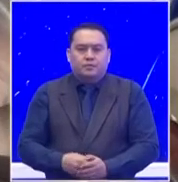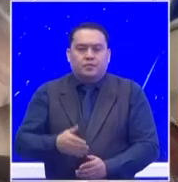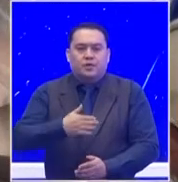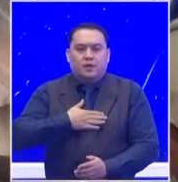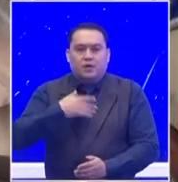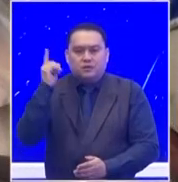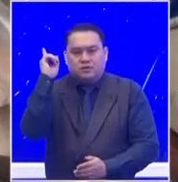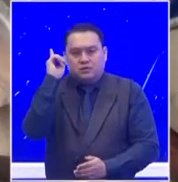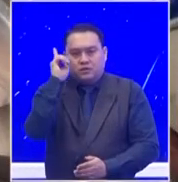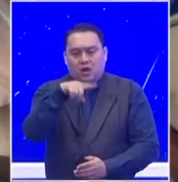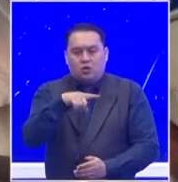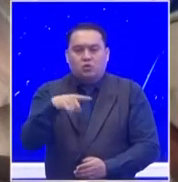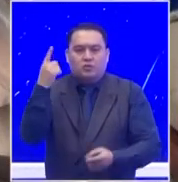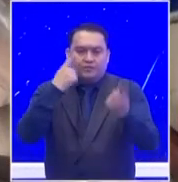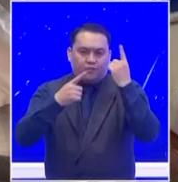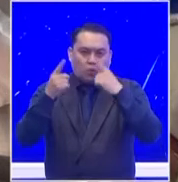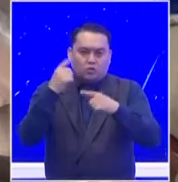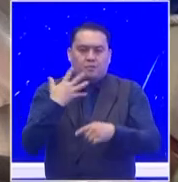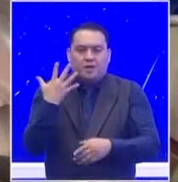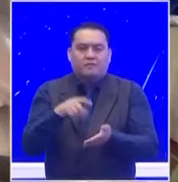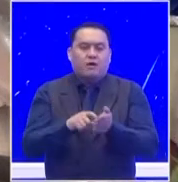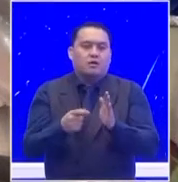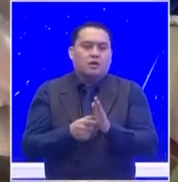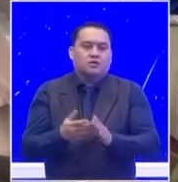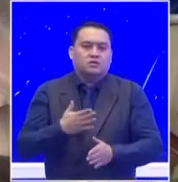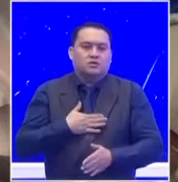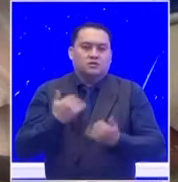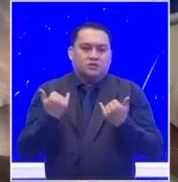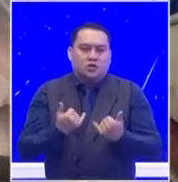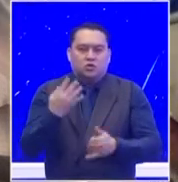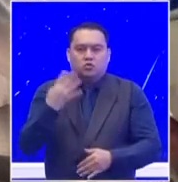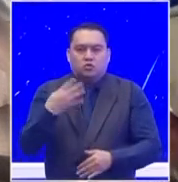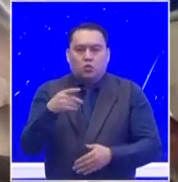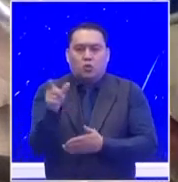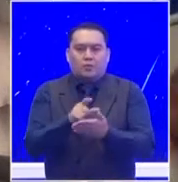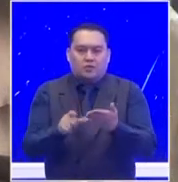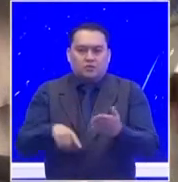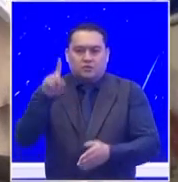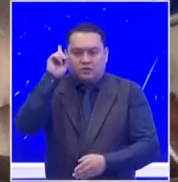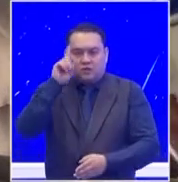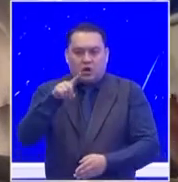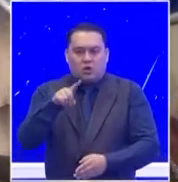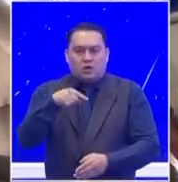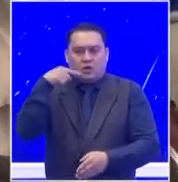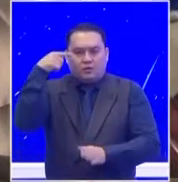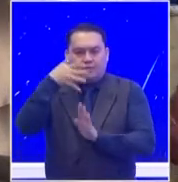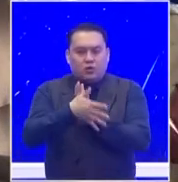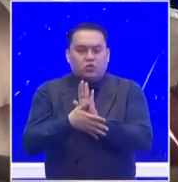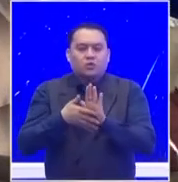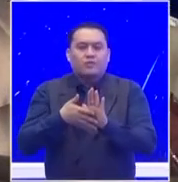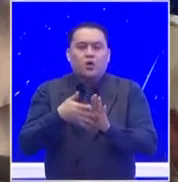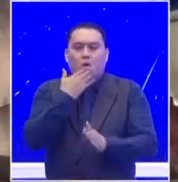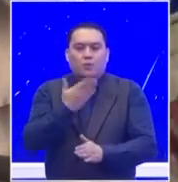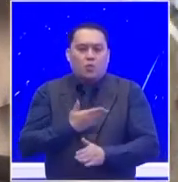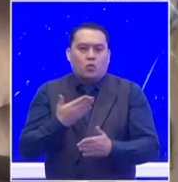Я знакома с творчеством Абая, начиная с 5 класса. На сегодняшний день знаю наизусть около 40 его произведений. Я прониклась интересом к нему, с